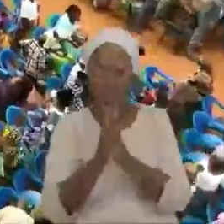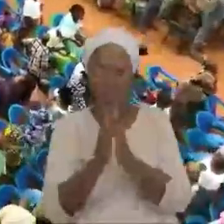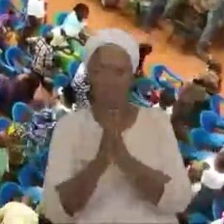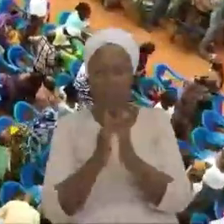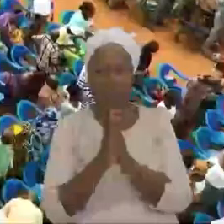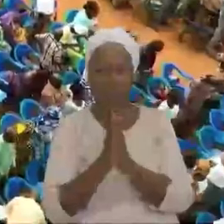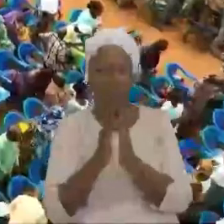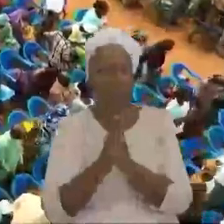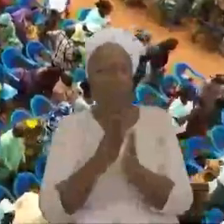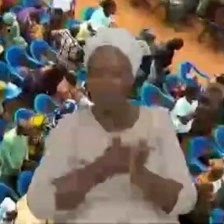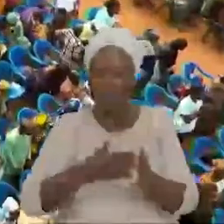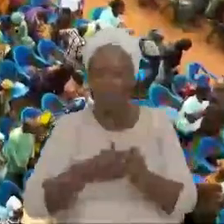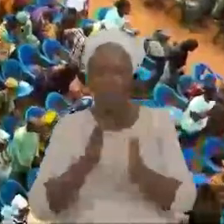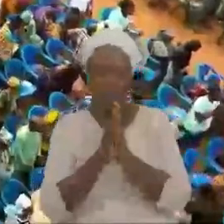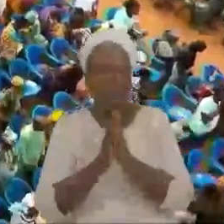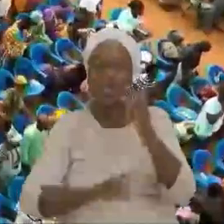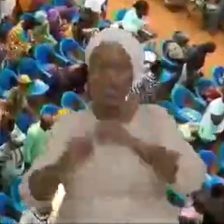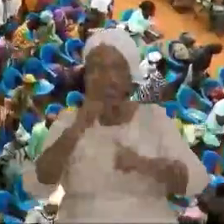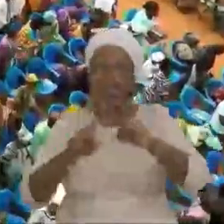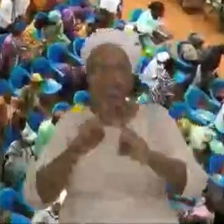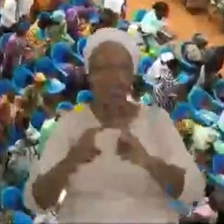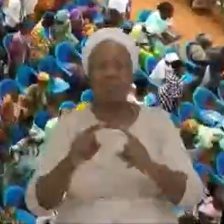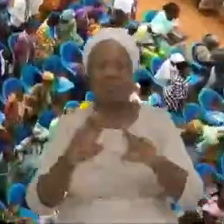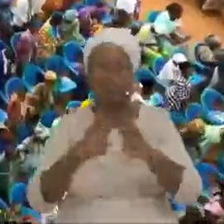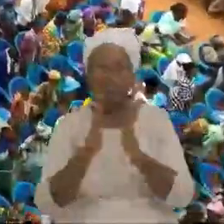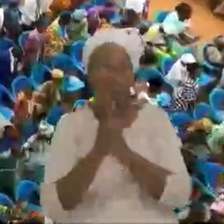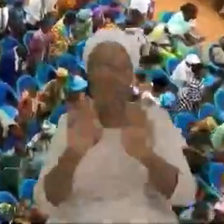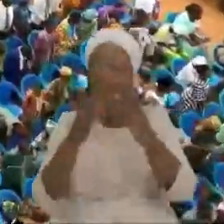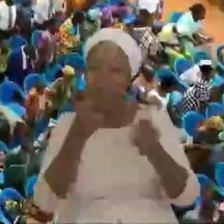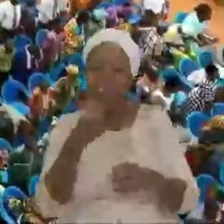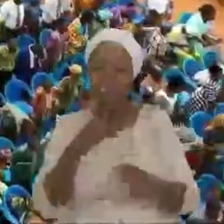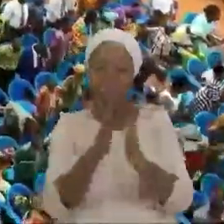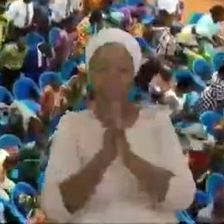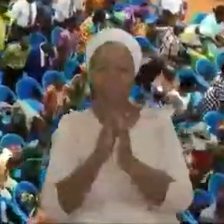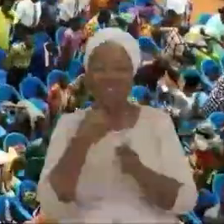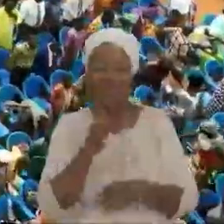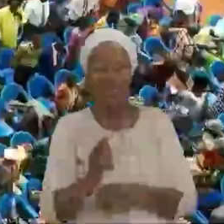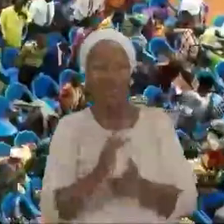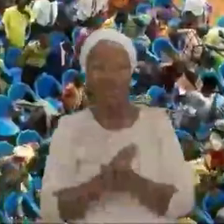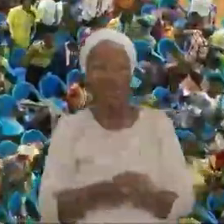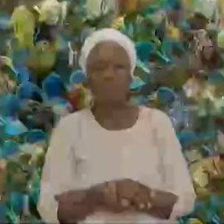Ouvre la bouche maintenant et parle à Dieu dans la prière.